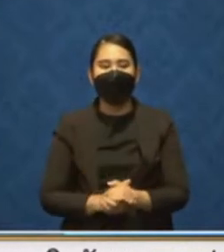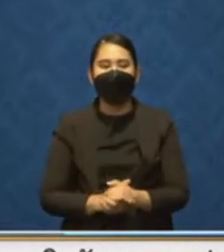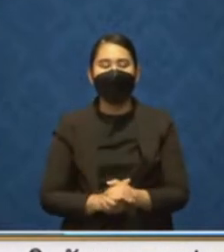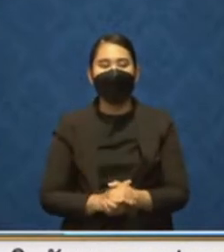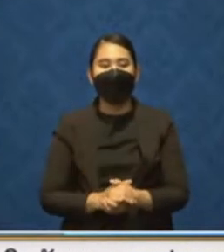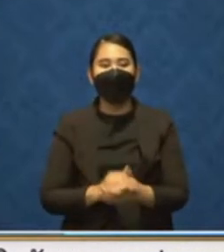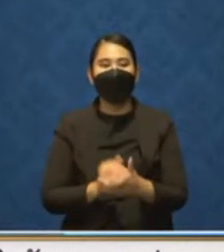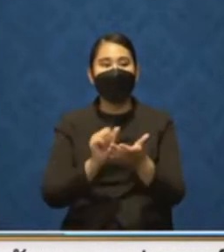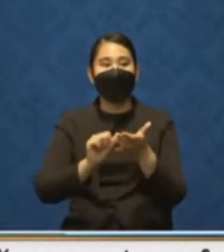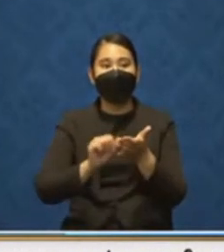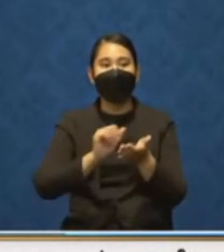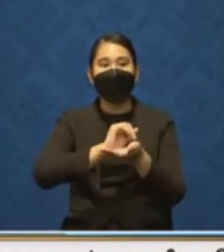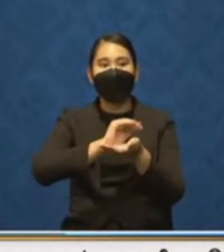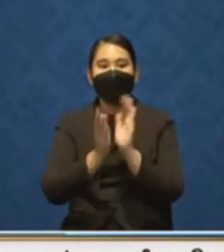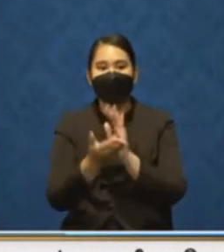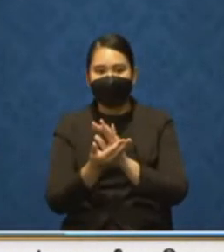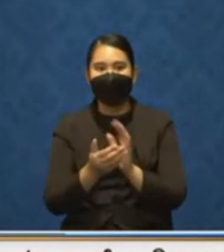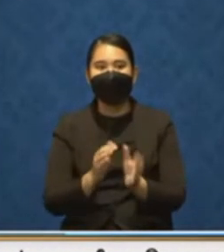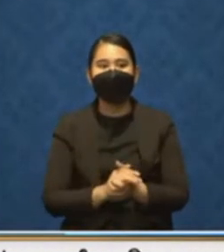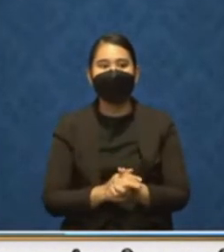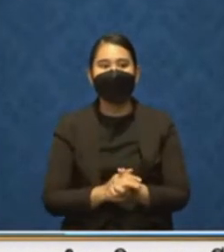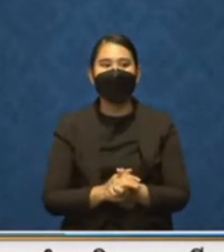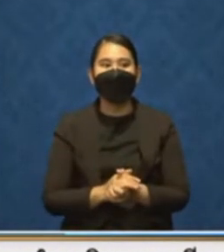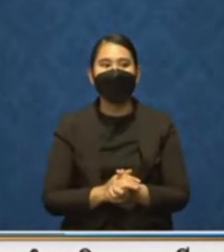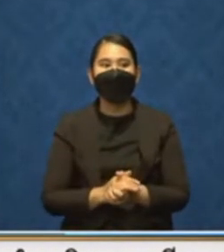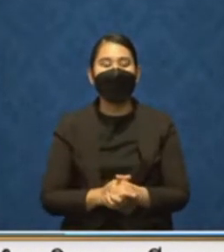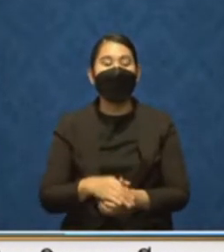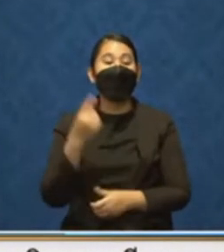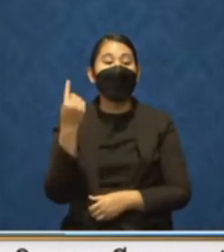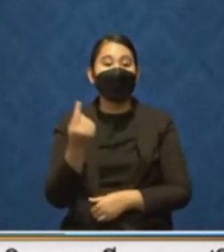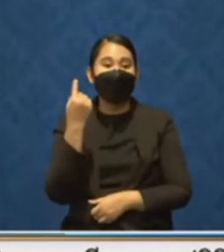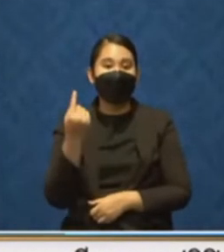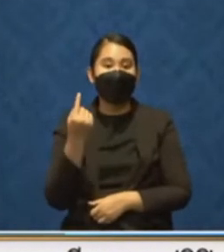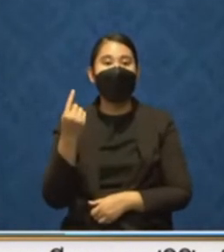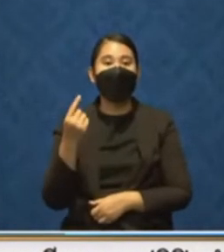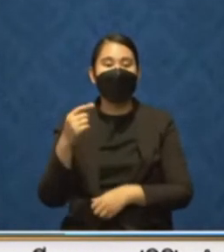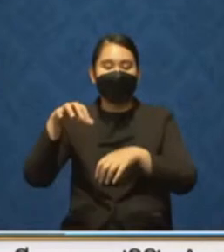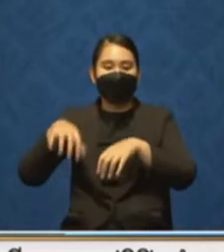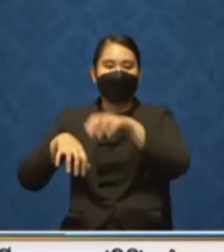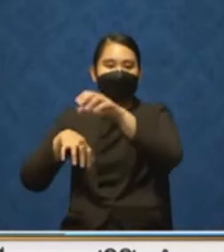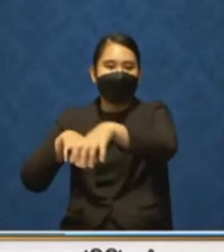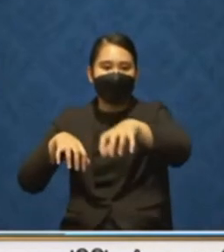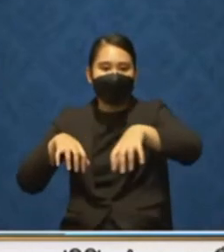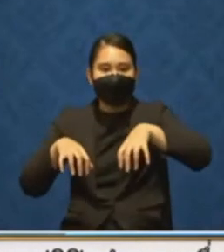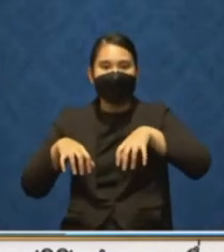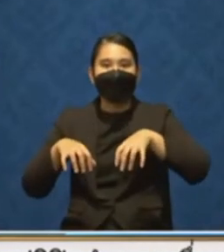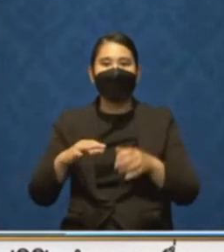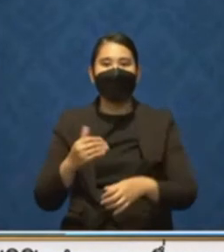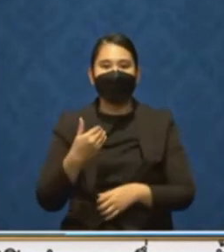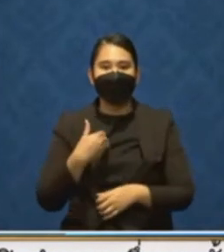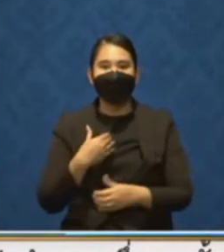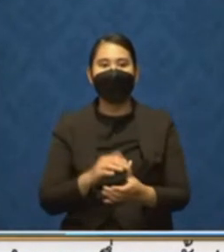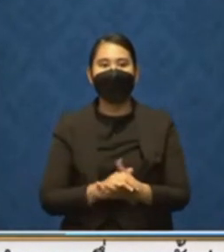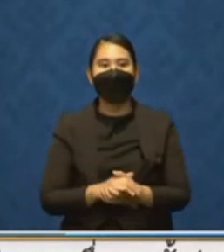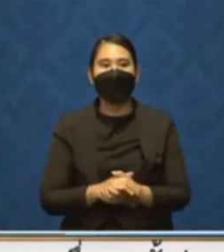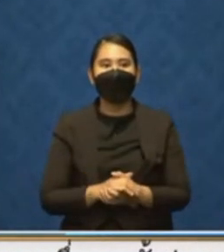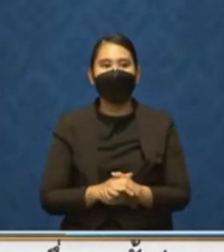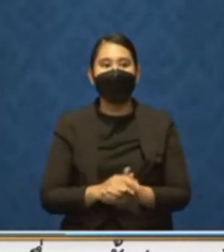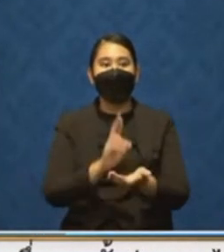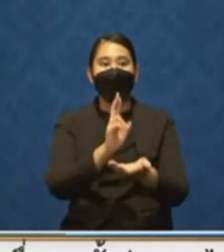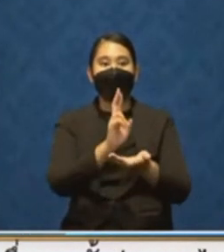ปรุงวิถีชีวิตชุมชนเกิดถานที่ท่องเที่ยวใหม่ๆการปรุงแล้วรางวัล 2010อาเซียน